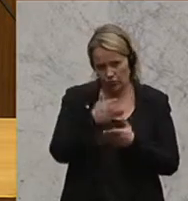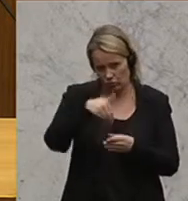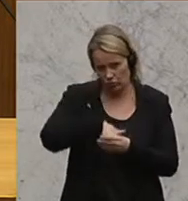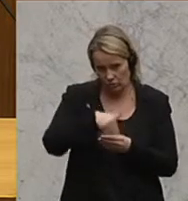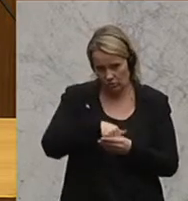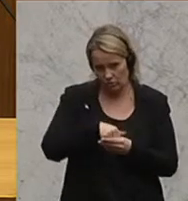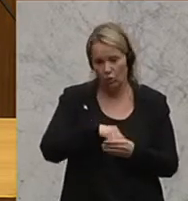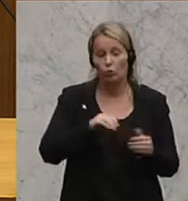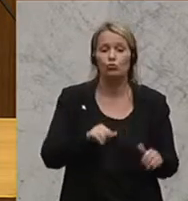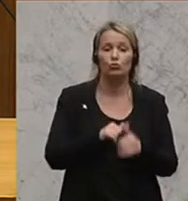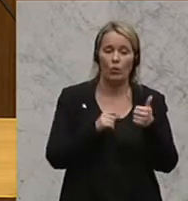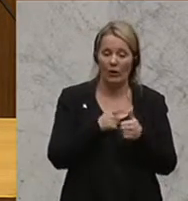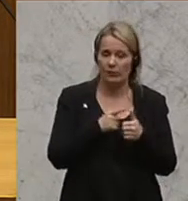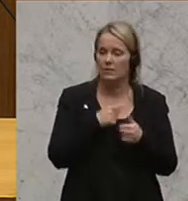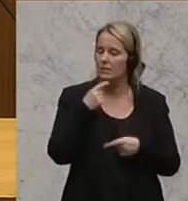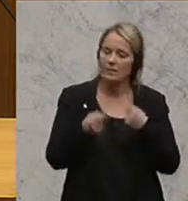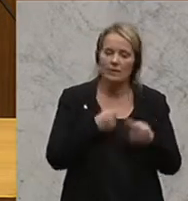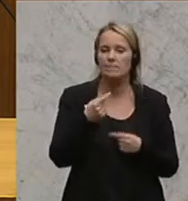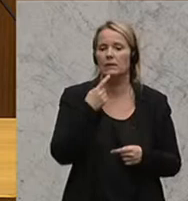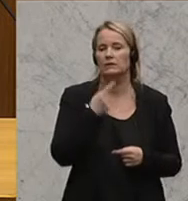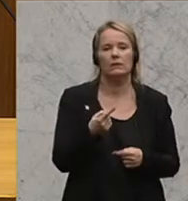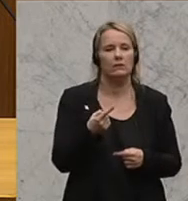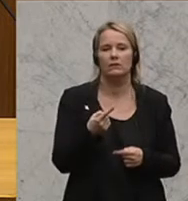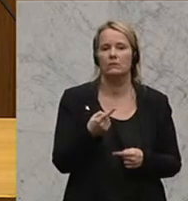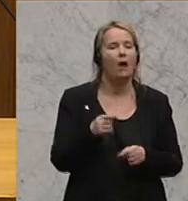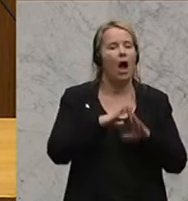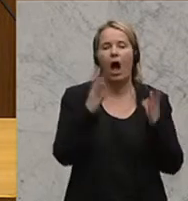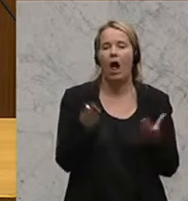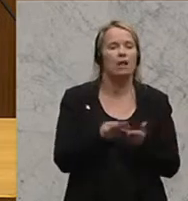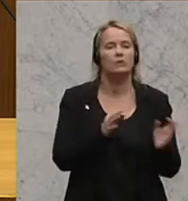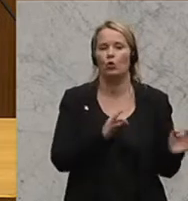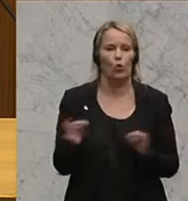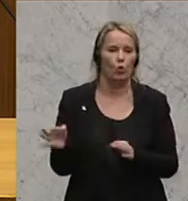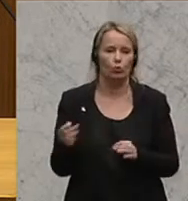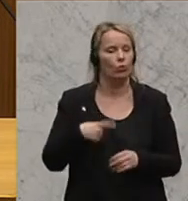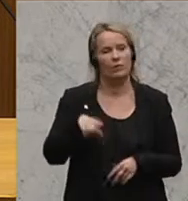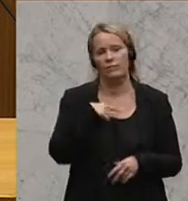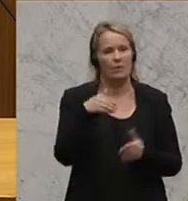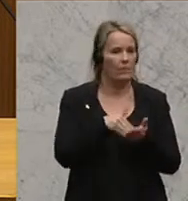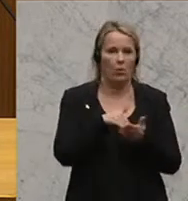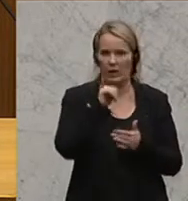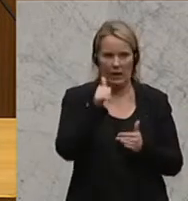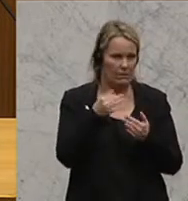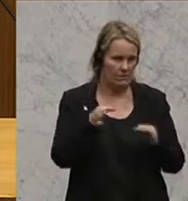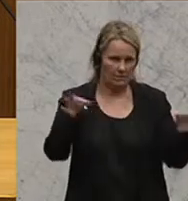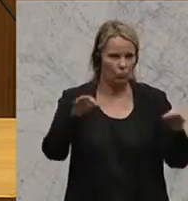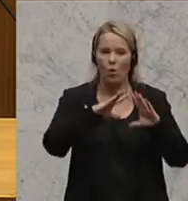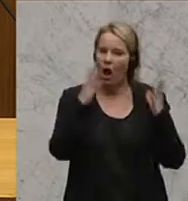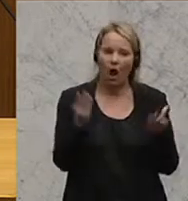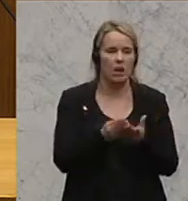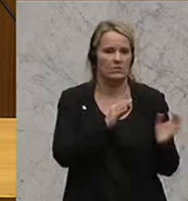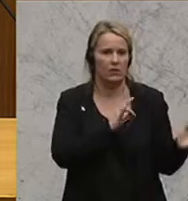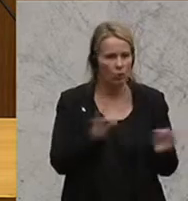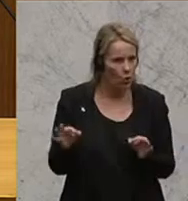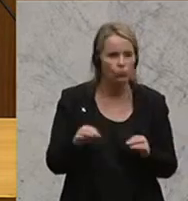dass zuerst einmal immer gesagt wurde, nein, es ist alles in Ordnung. Wir brauchen eigentlich keine Verbesserung, weil es ist alles in